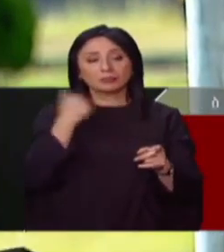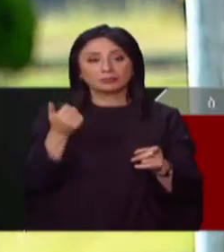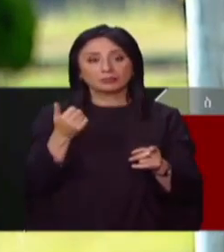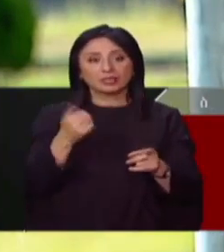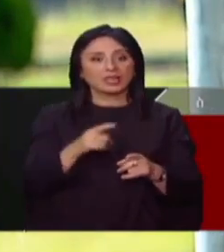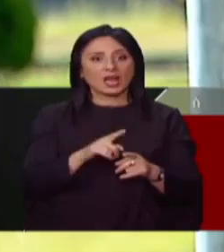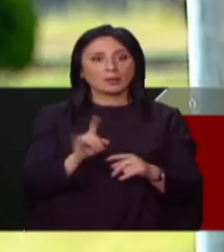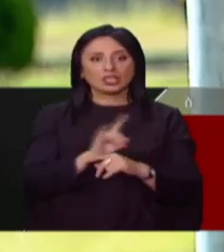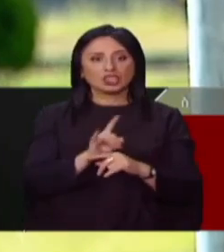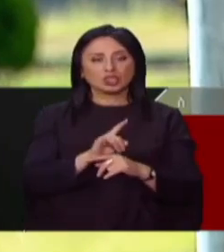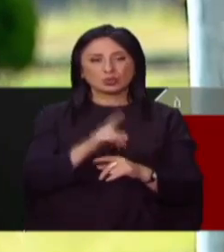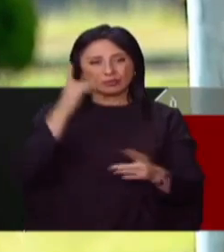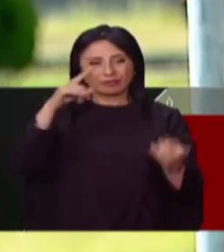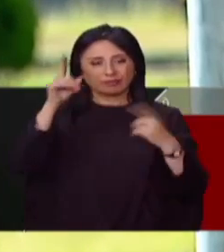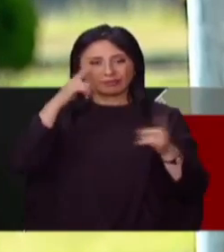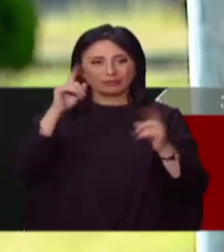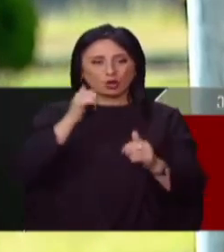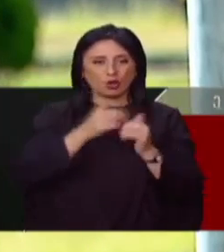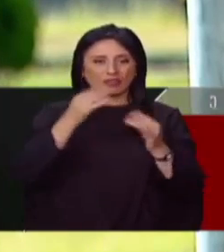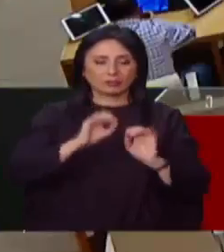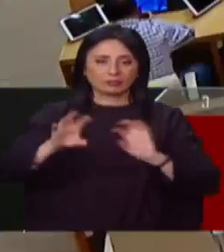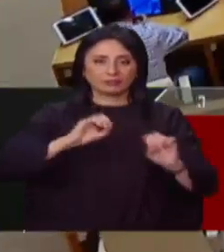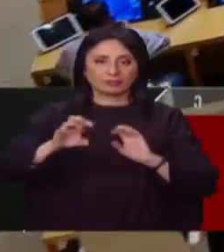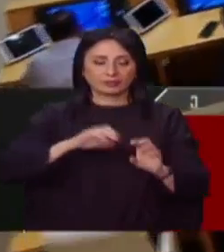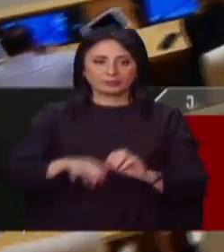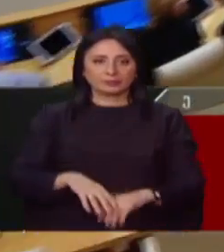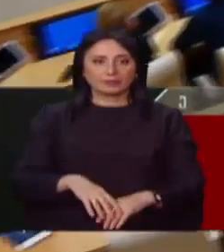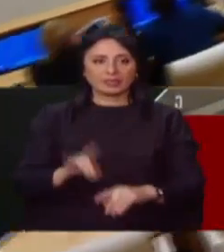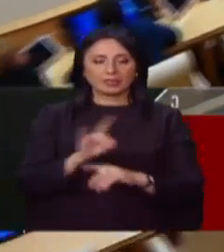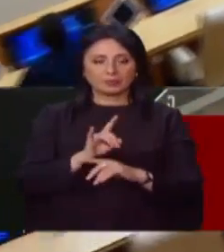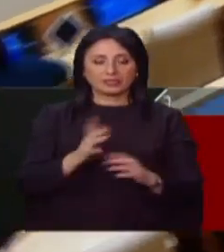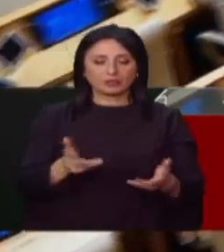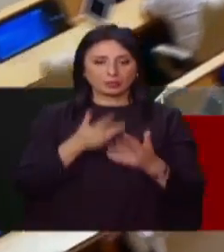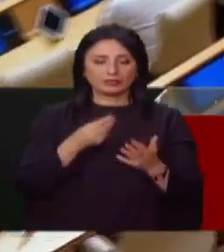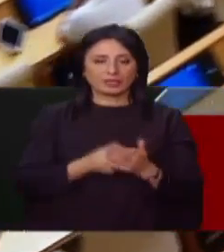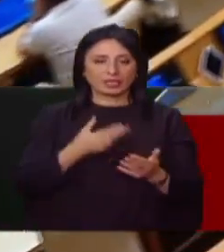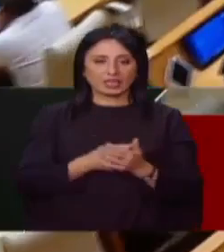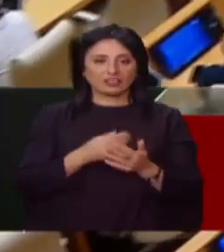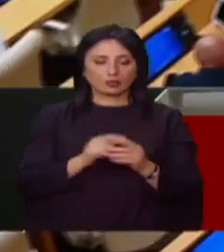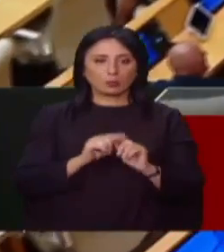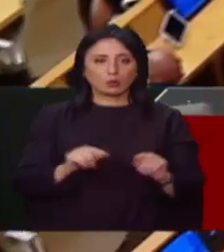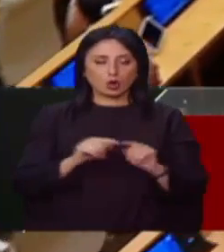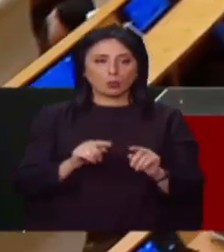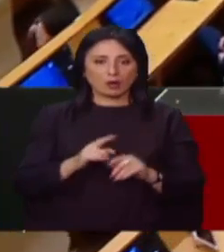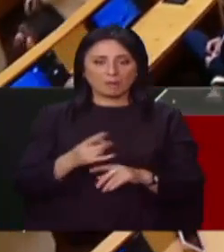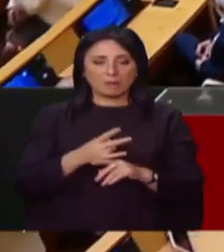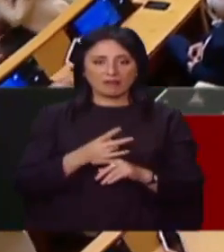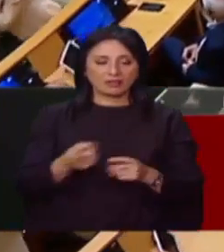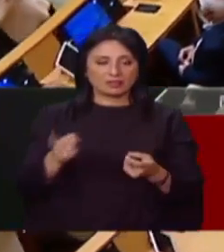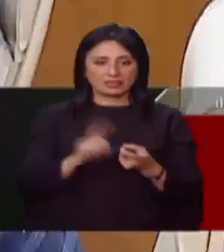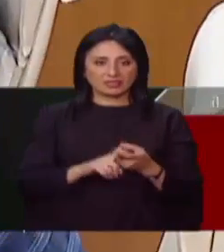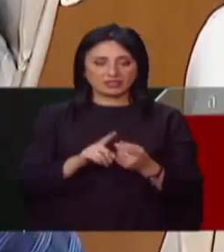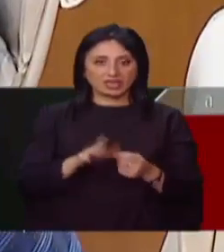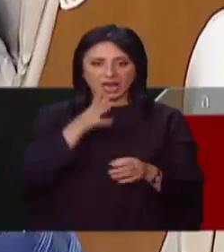არა იმ ცრუ დილემებზე, რომელსაც ყოველდღიურად თავს გვახვევენ. ფსევდოლიბერალური ღირებულებების პროპაგანდის მამნე